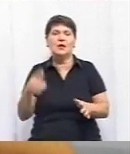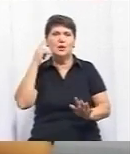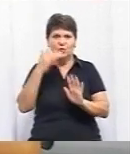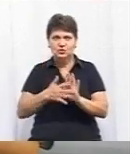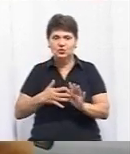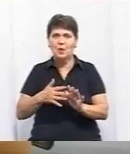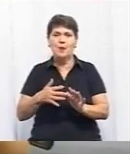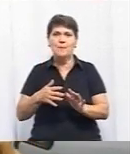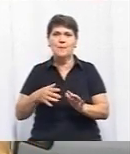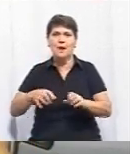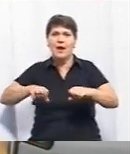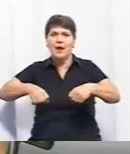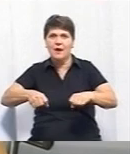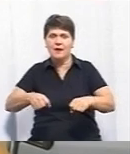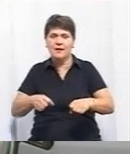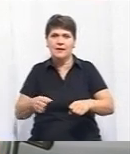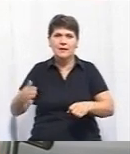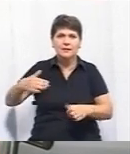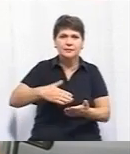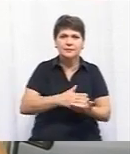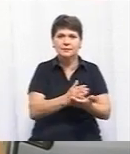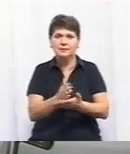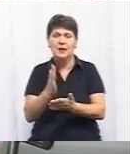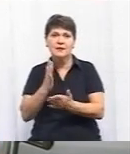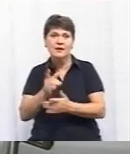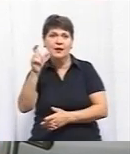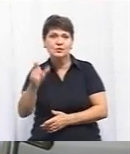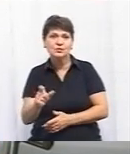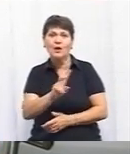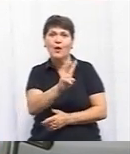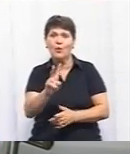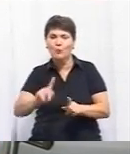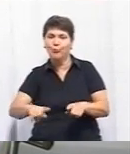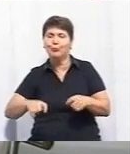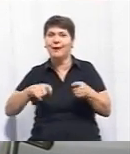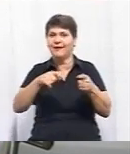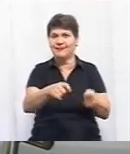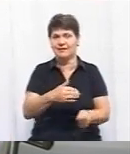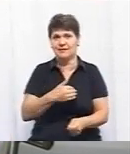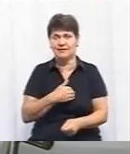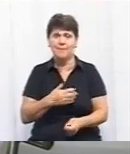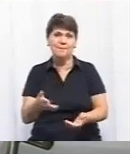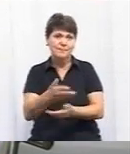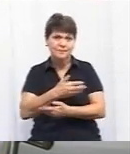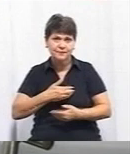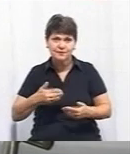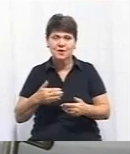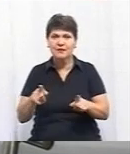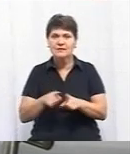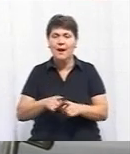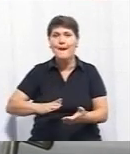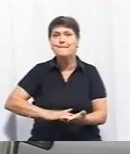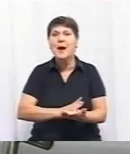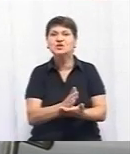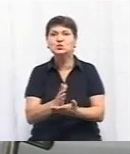екомобіля, і в залежності від того, чи є людина вдома, чи є кому це все передати нам, ми так вистраюємо маршрут.